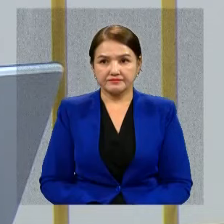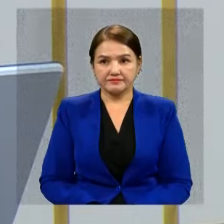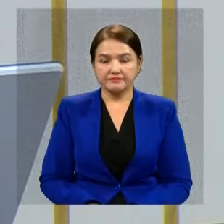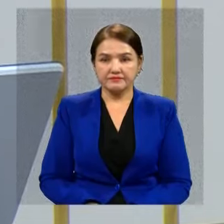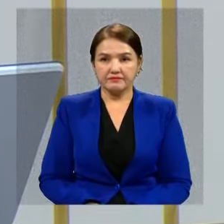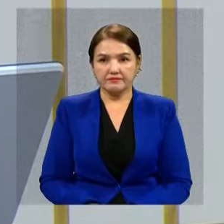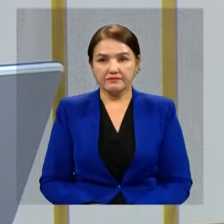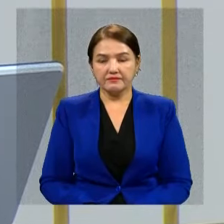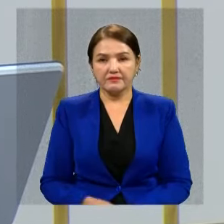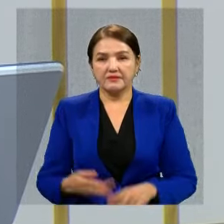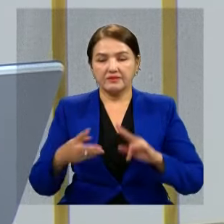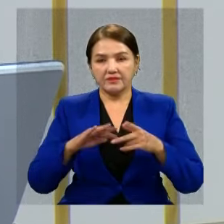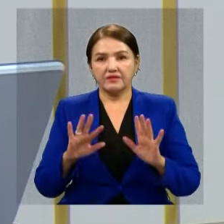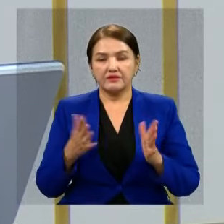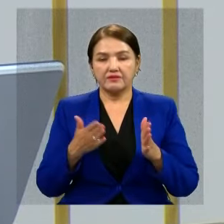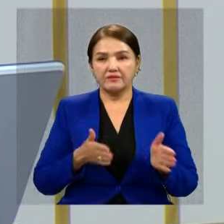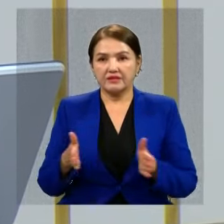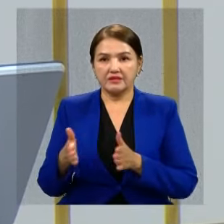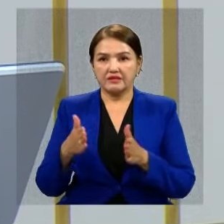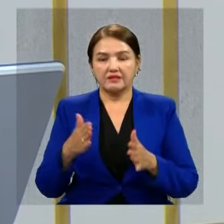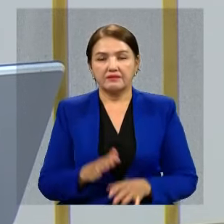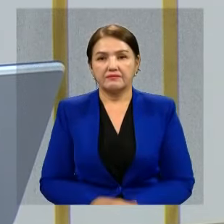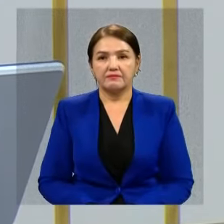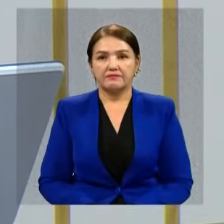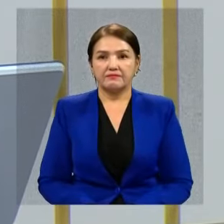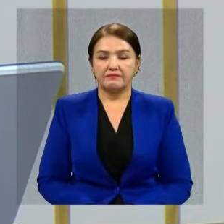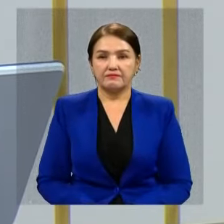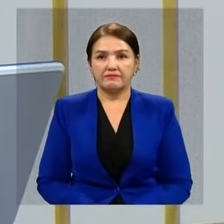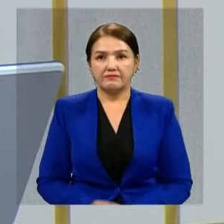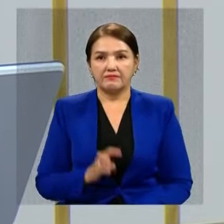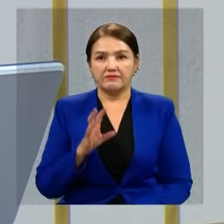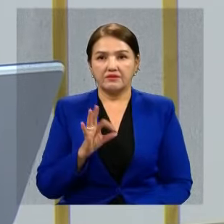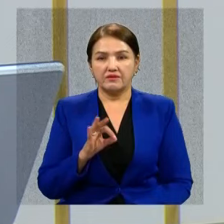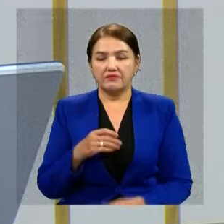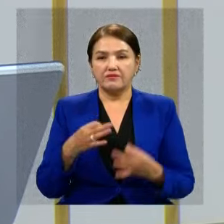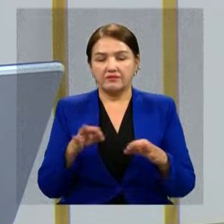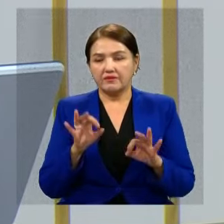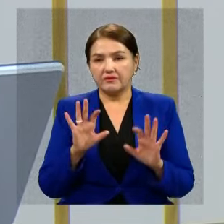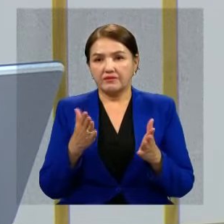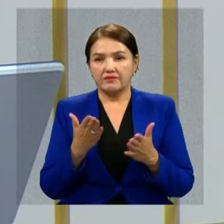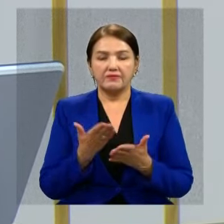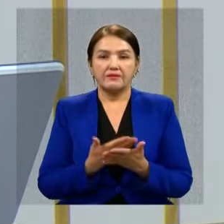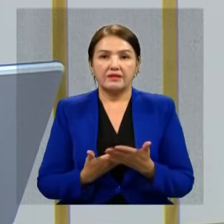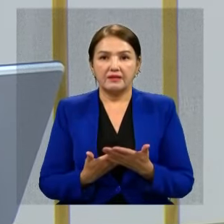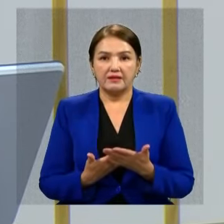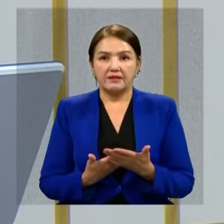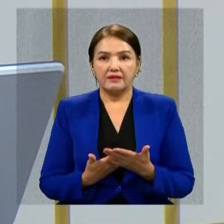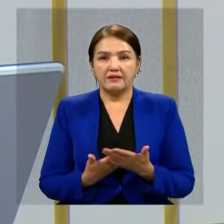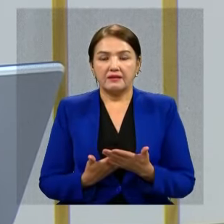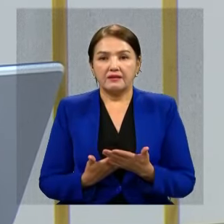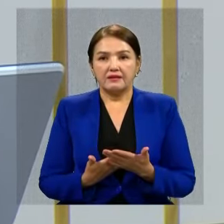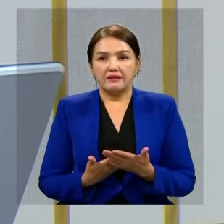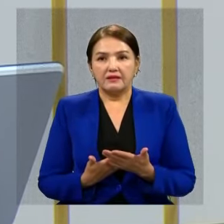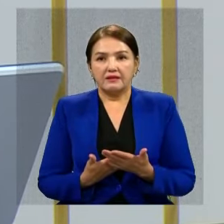по дорогам, по ее содержанию. Но в любом случае, когда не